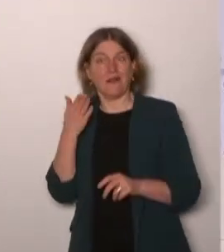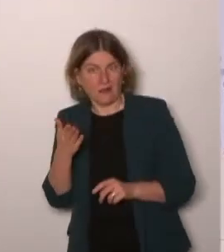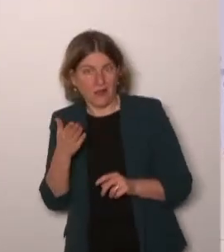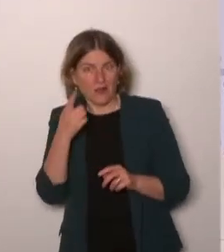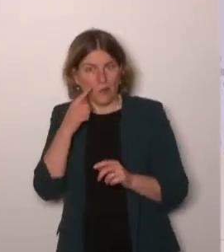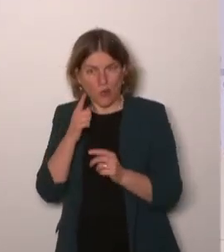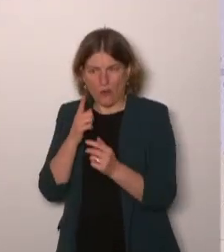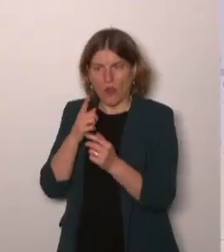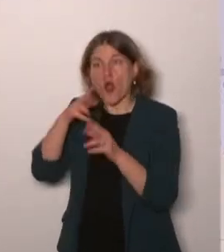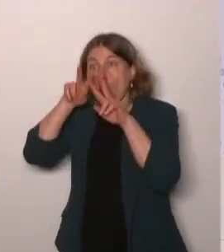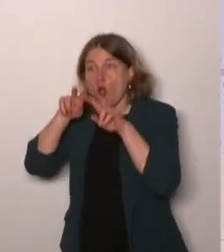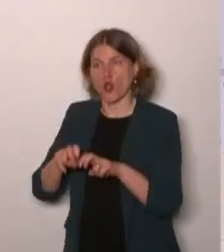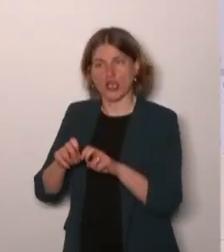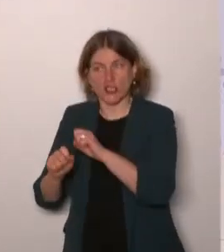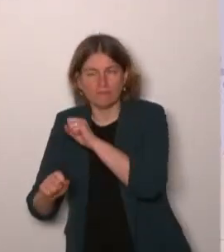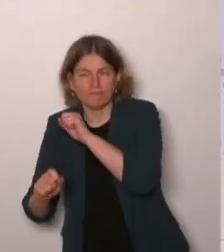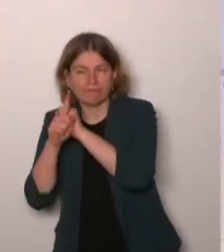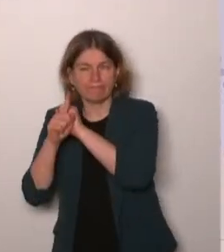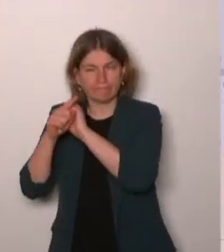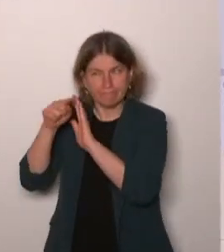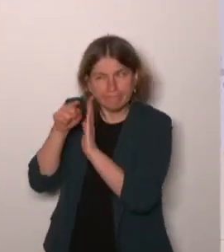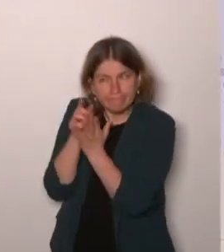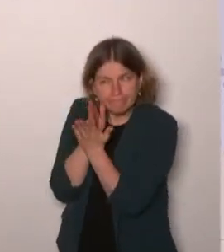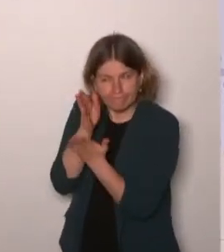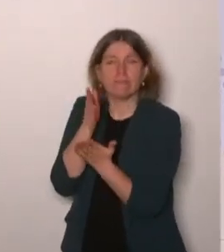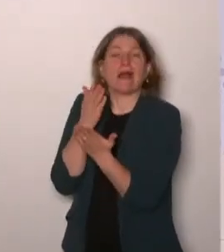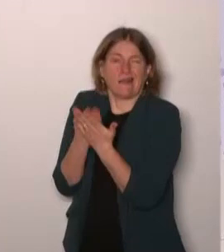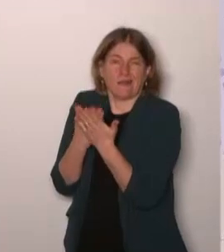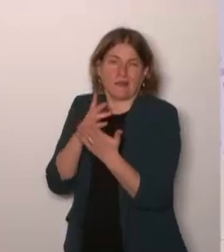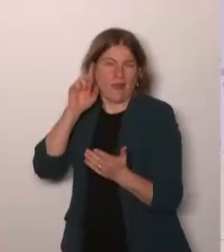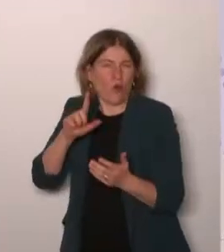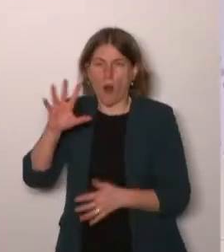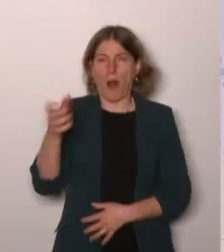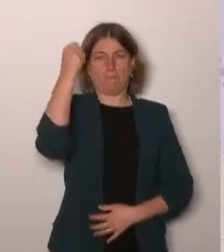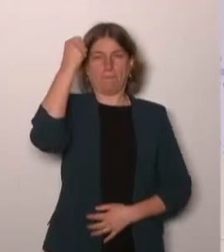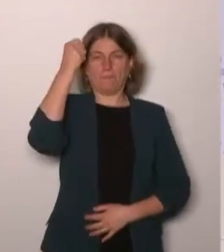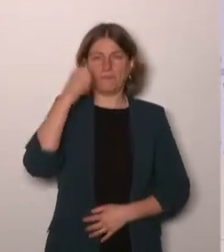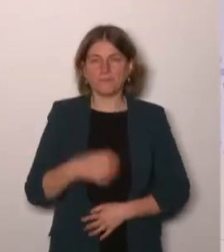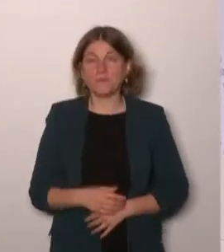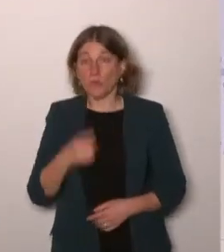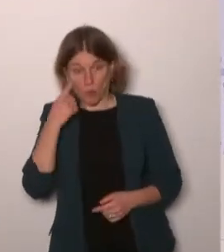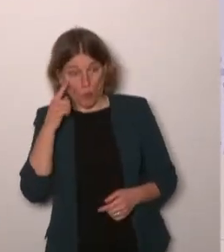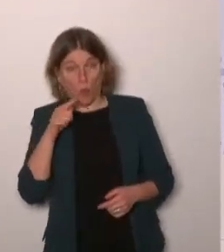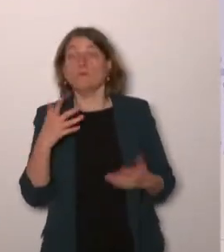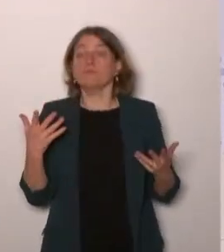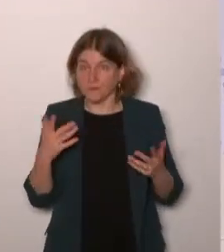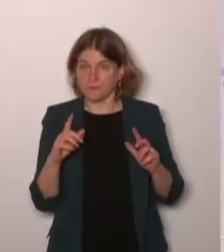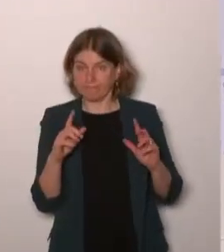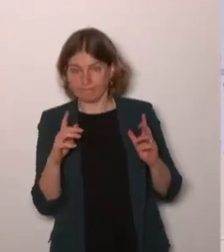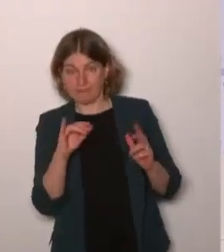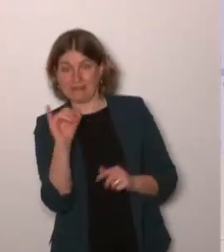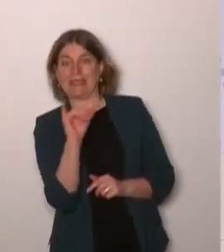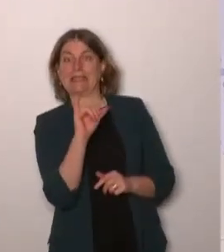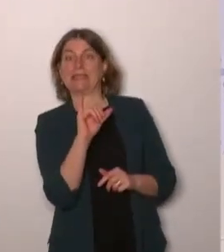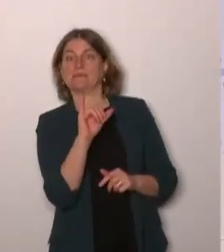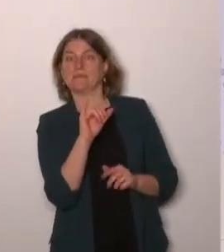axes de recherche innovants en sont évidemment une opportunité, à la fois pour identifier justement les sujets